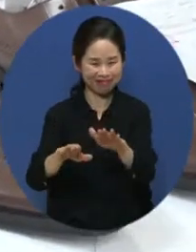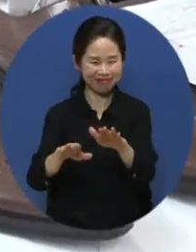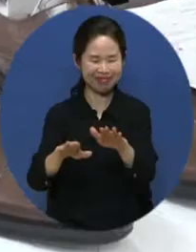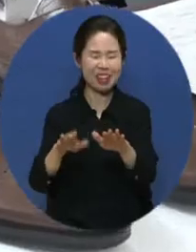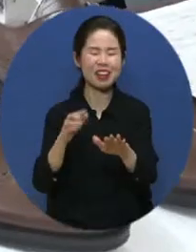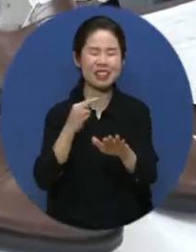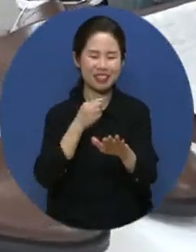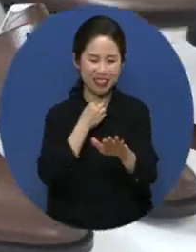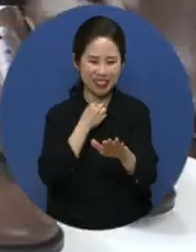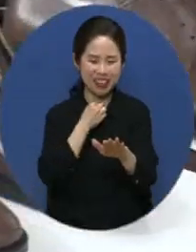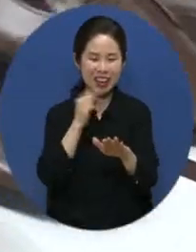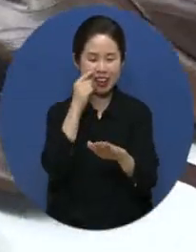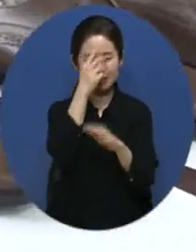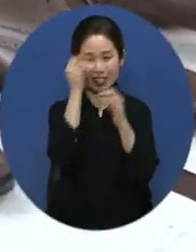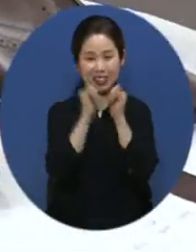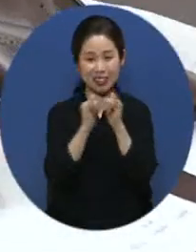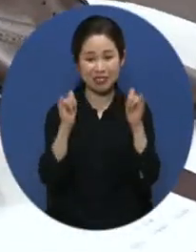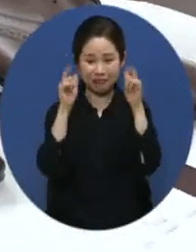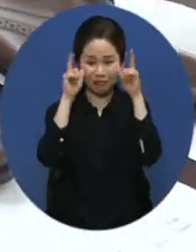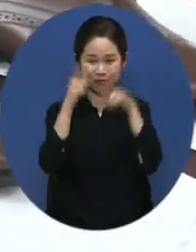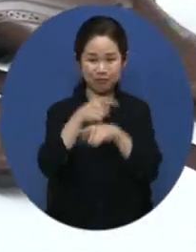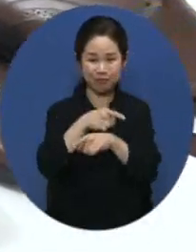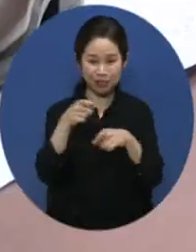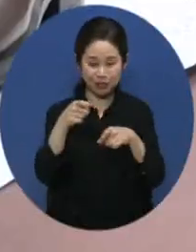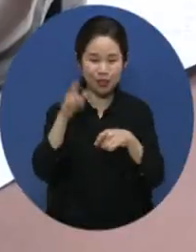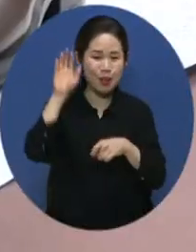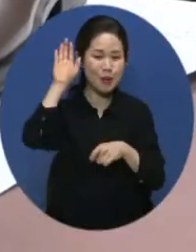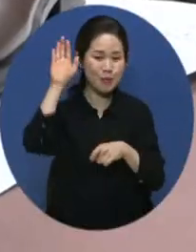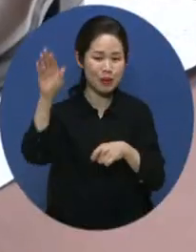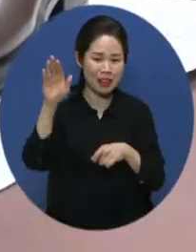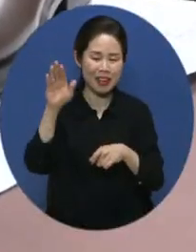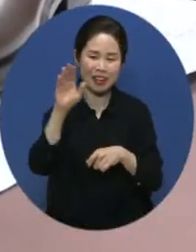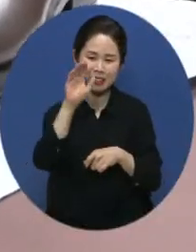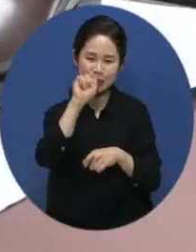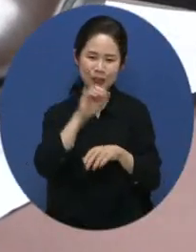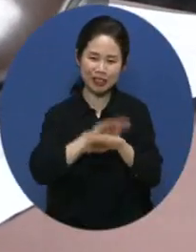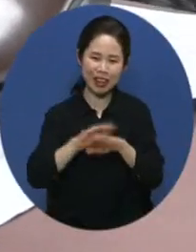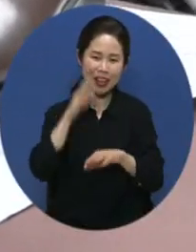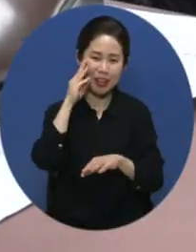아름다운 사람들의 구두 아지오의 꽃길을 응원합니다.